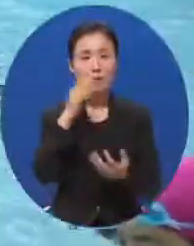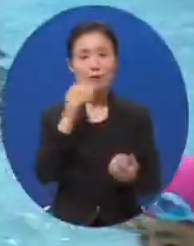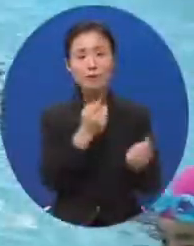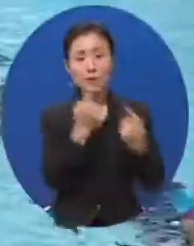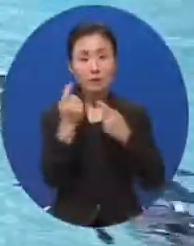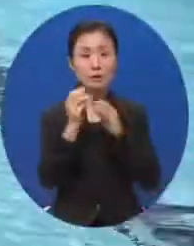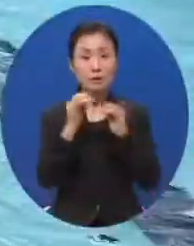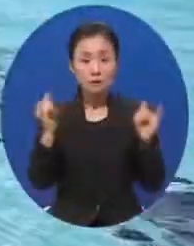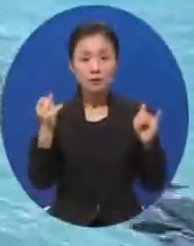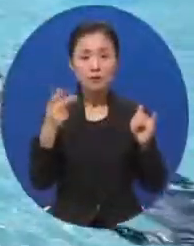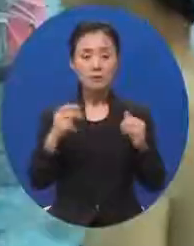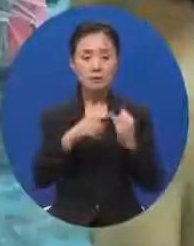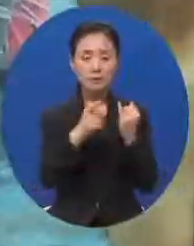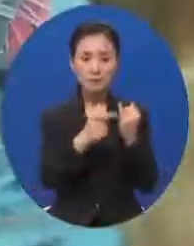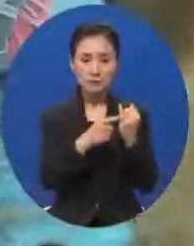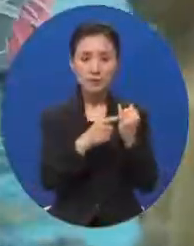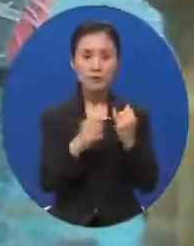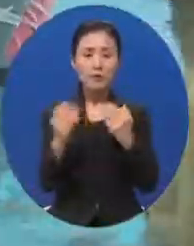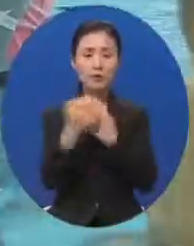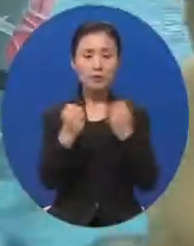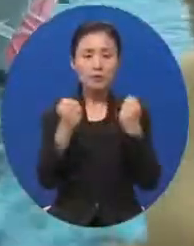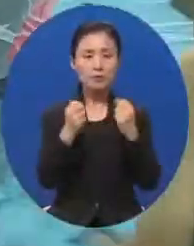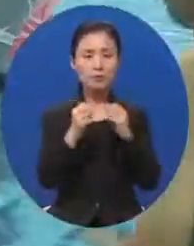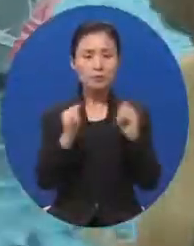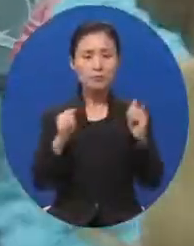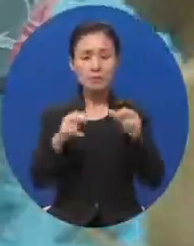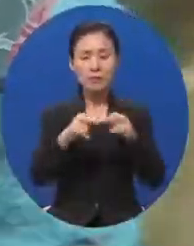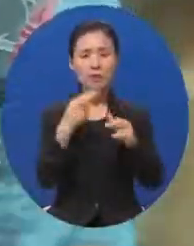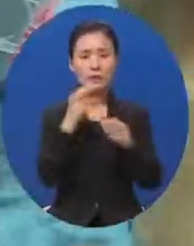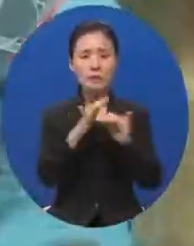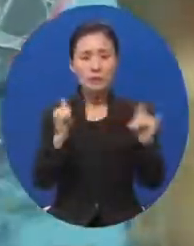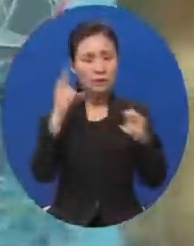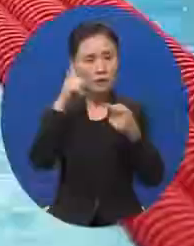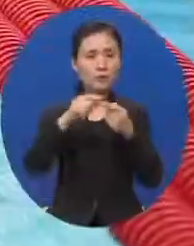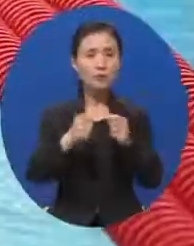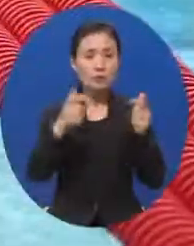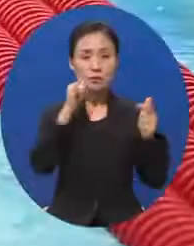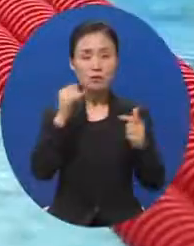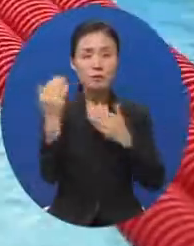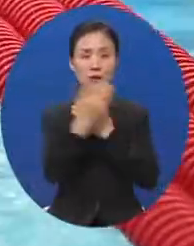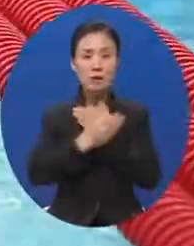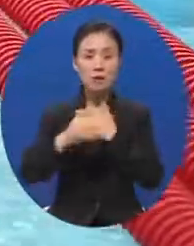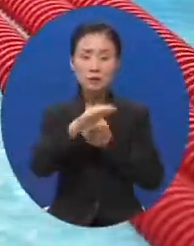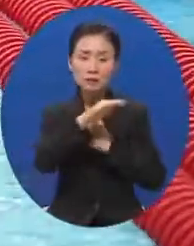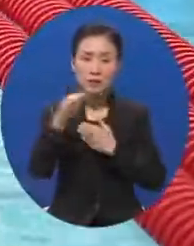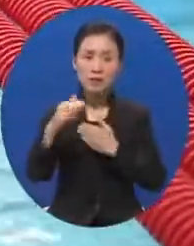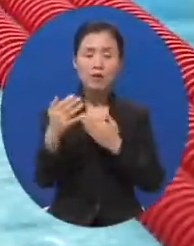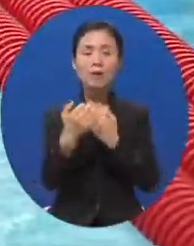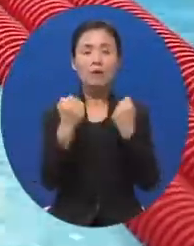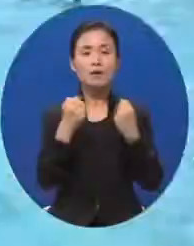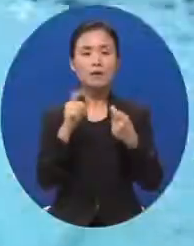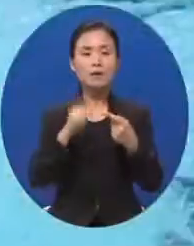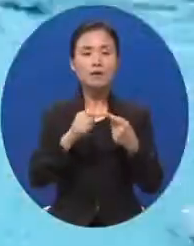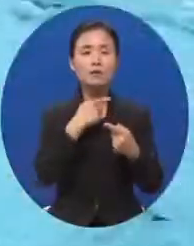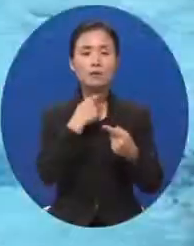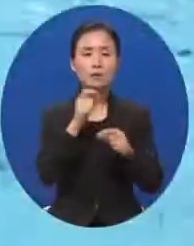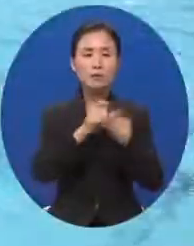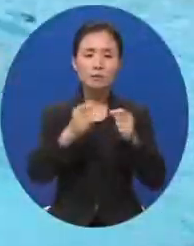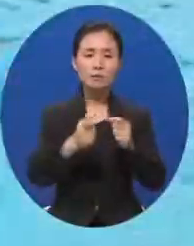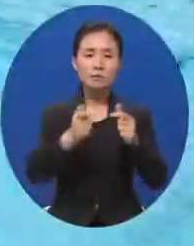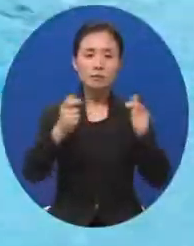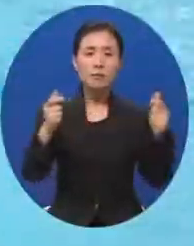등 비장애인의 관심 또한 늘어나고 있죠. 삶의 질과 건강에 대한 욕구가 점점 커지는